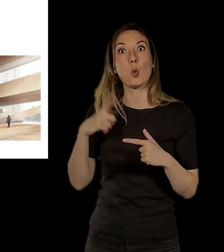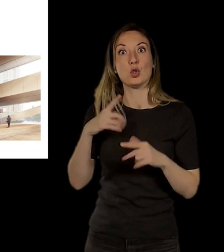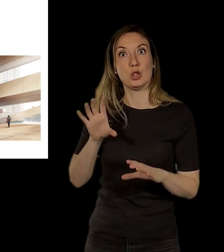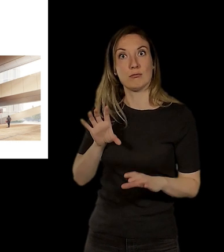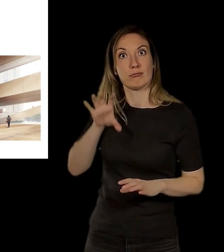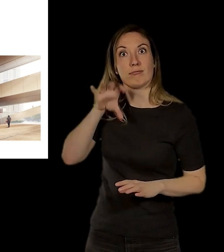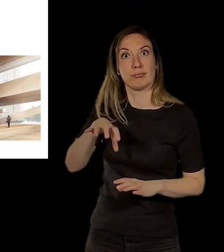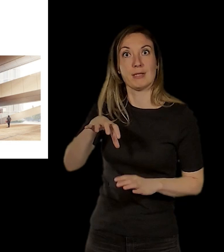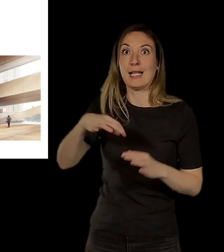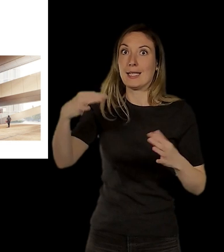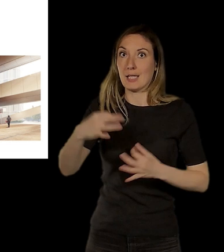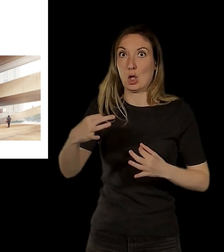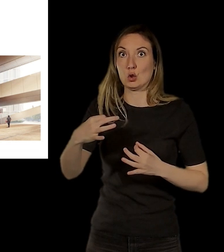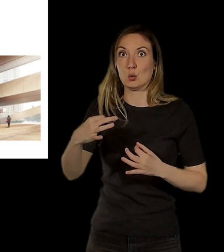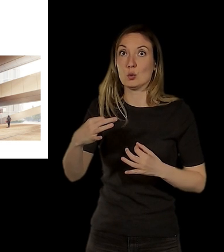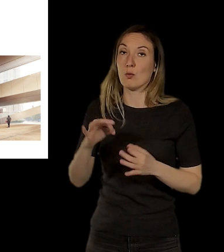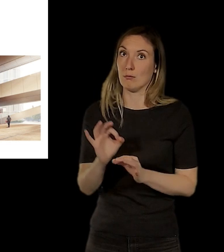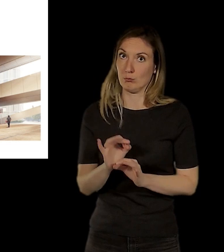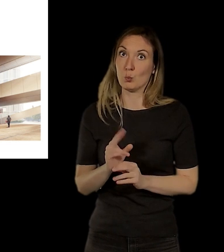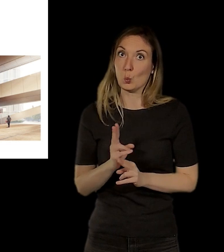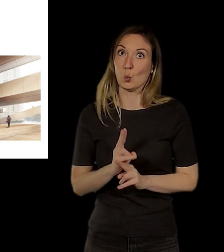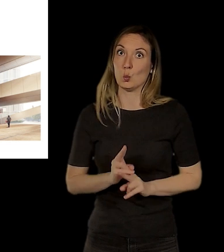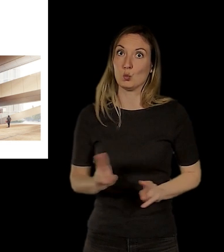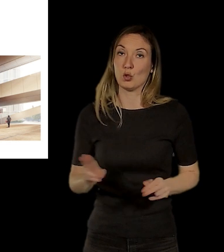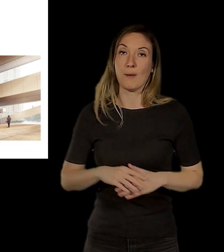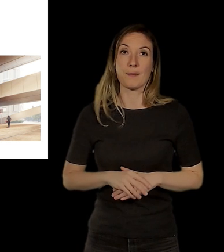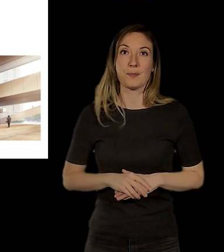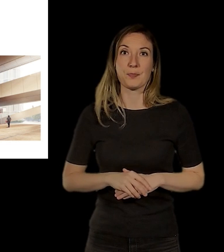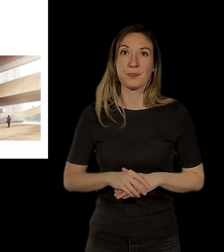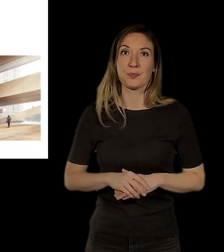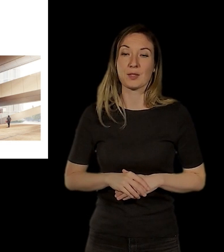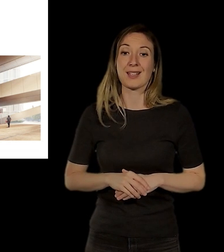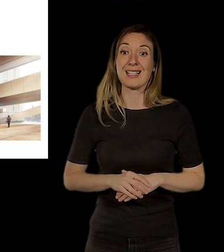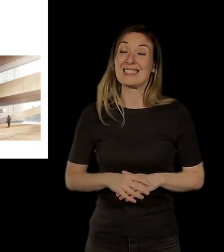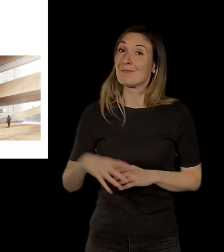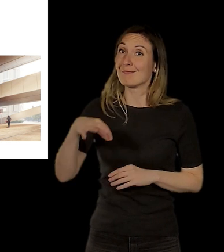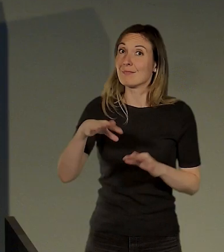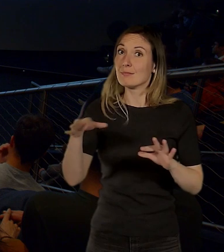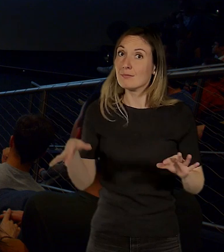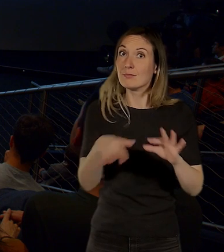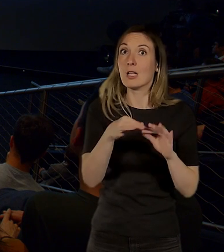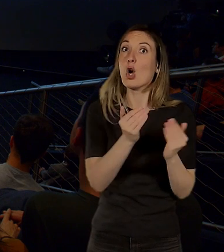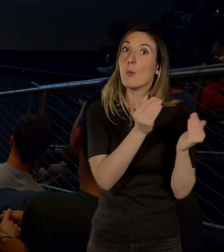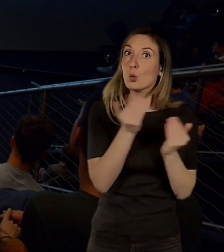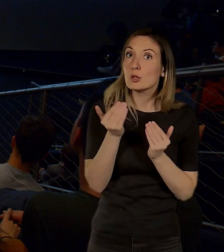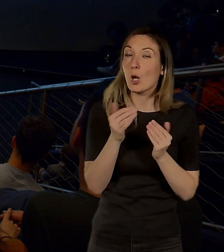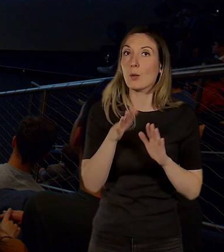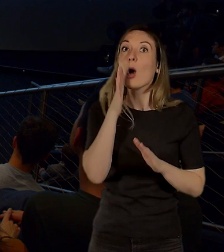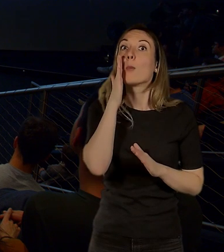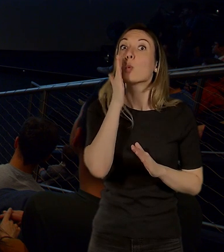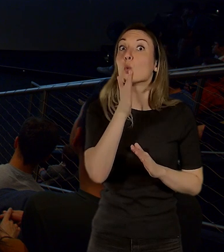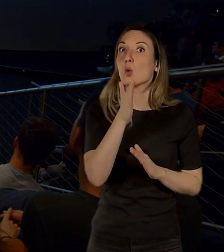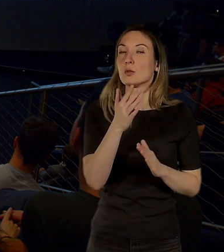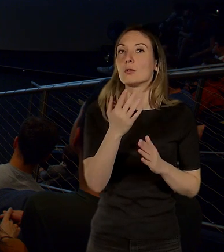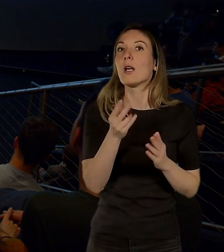skrz topografické skutečnosti, a taky má potenciál být spojen s muzeum nebo s budoucím muzeum